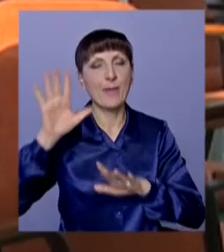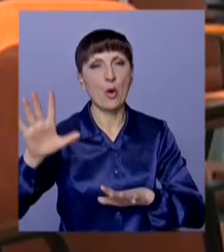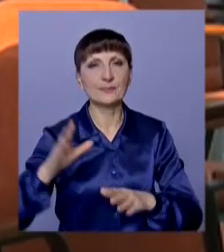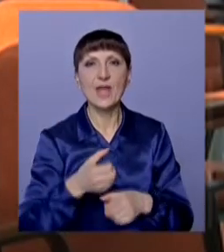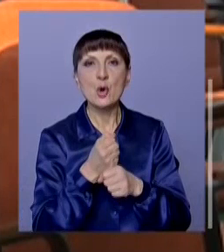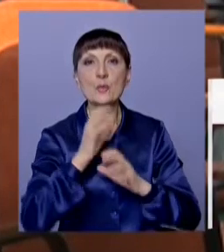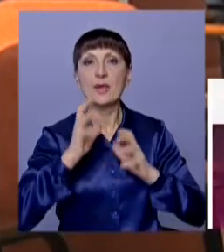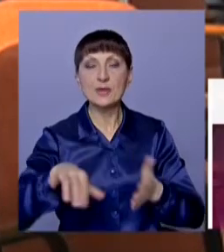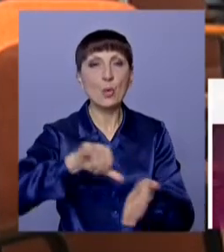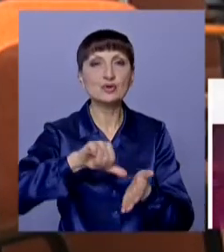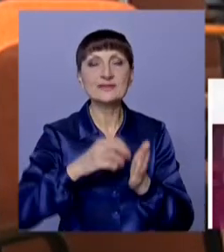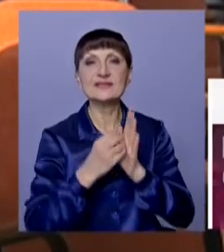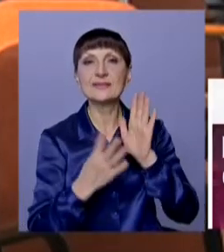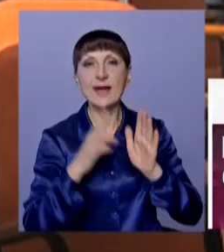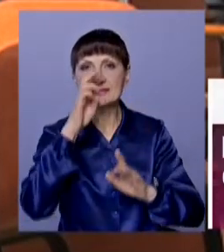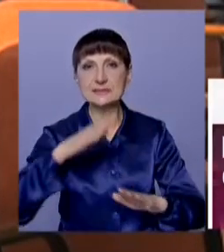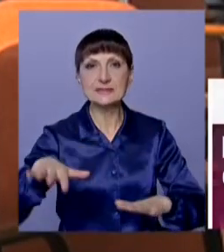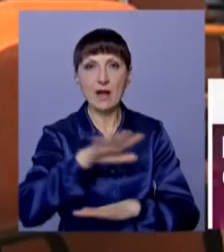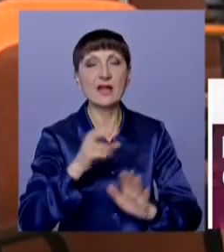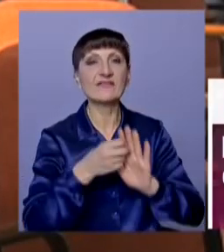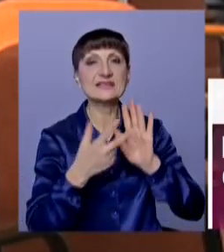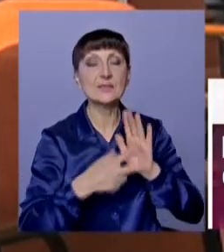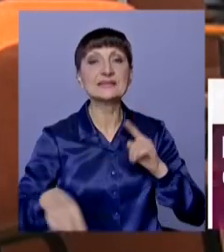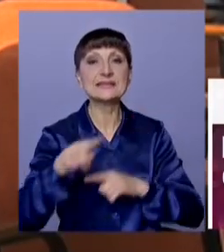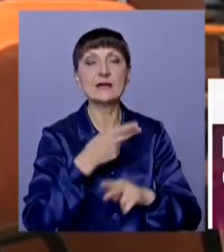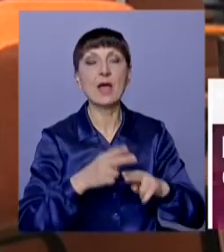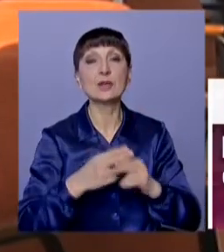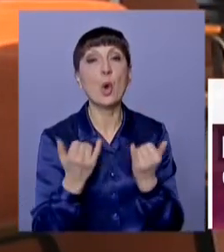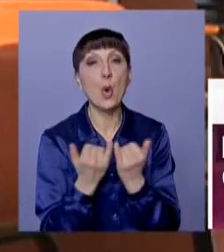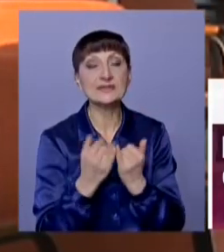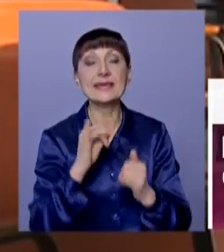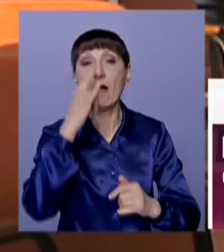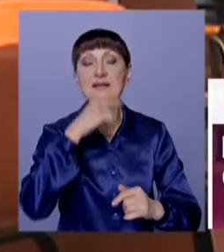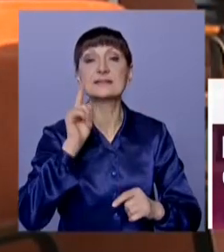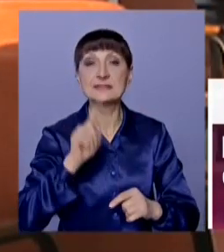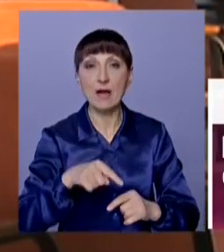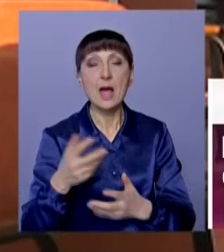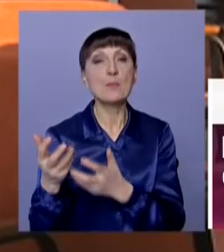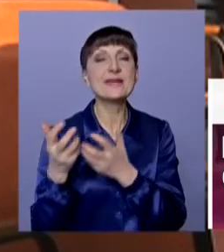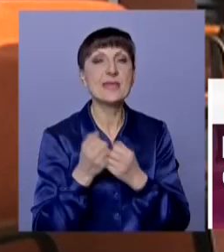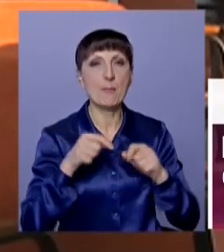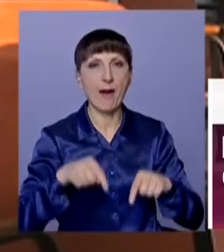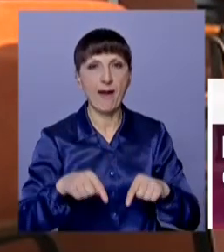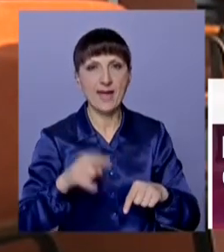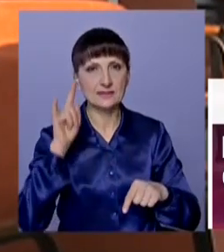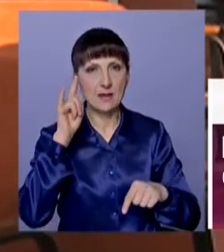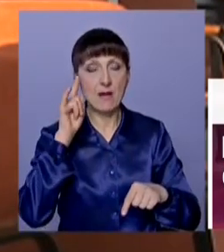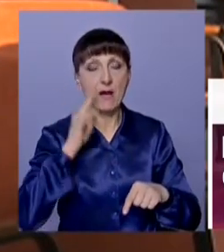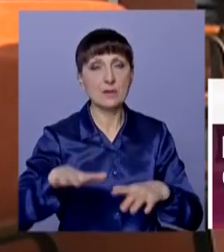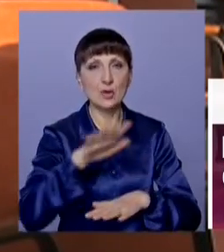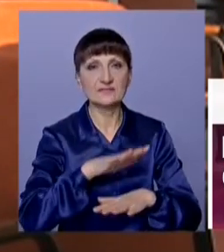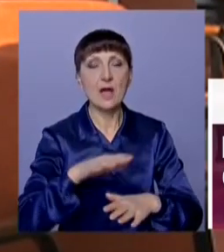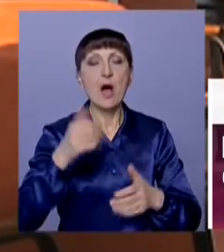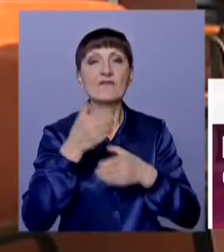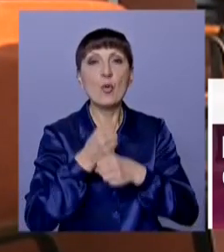Кубке мира участвуют 19 стран, 18 из них это гости и Казахстан, как принимающая страна. В Кубке